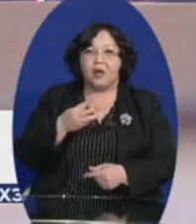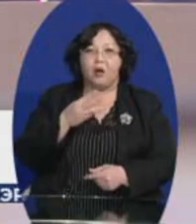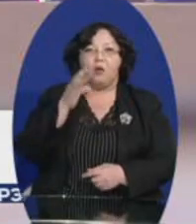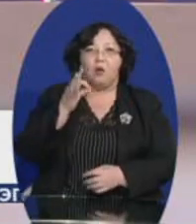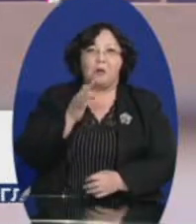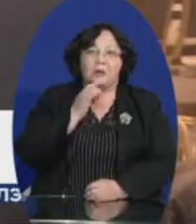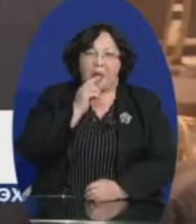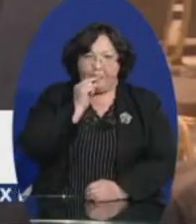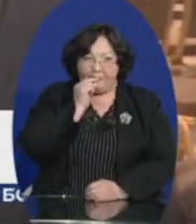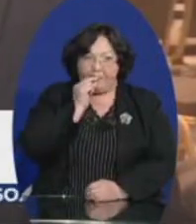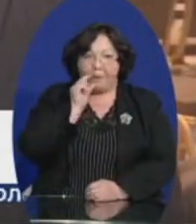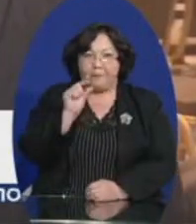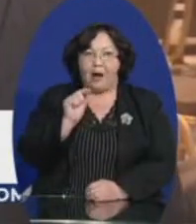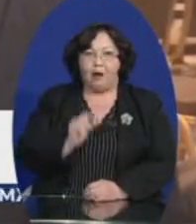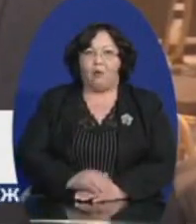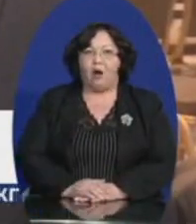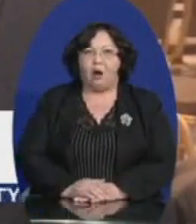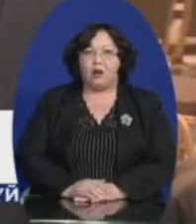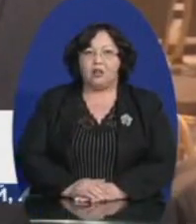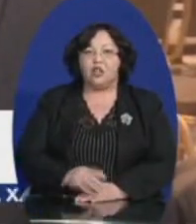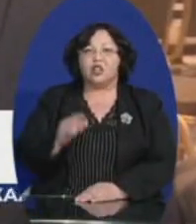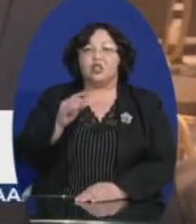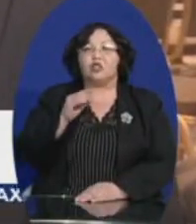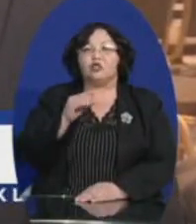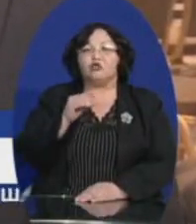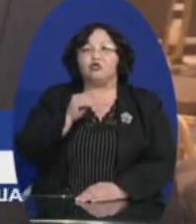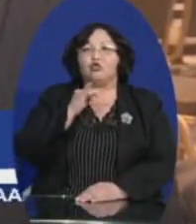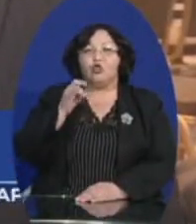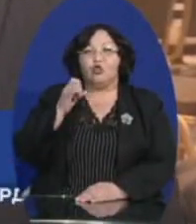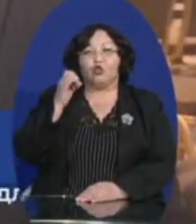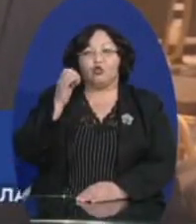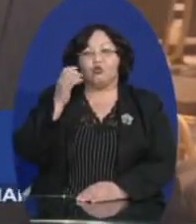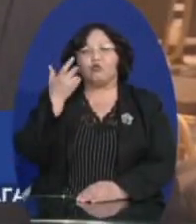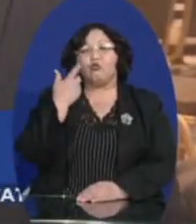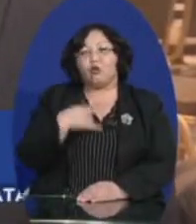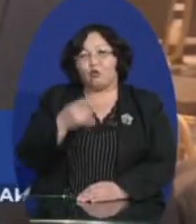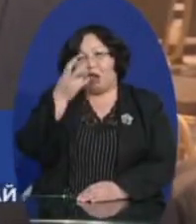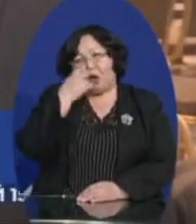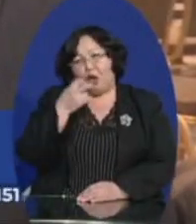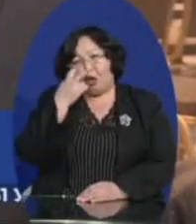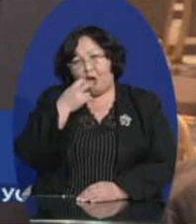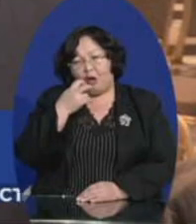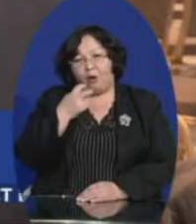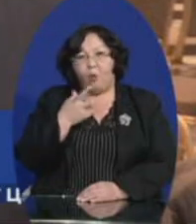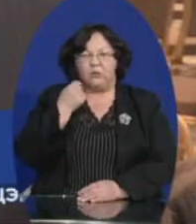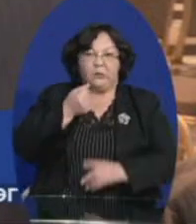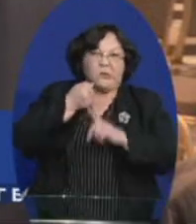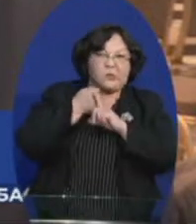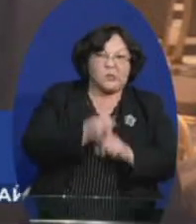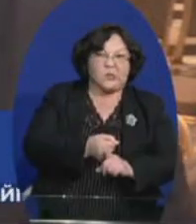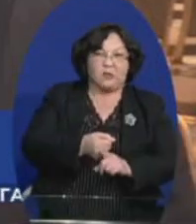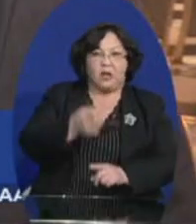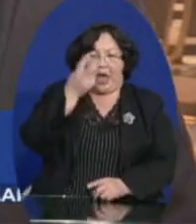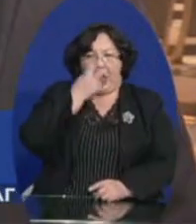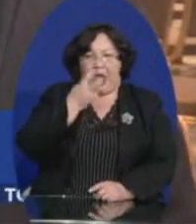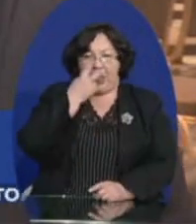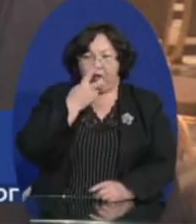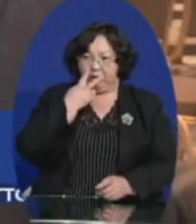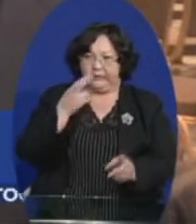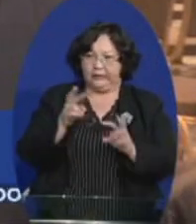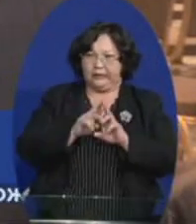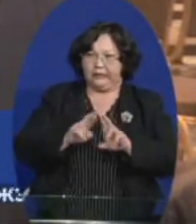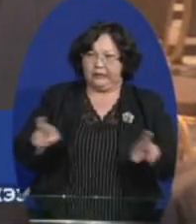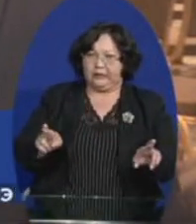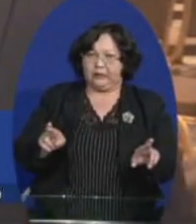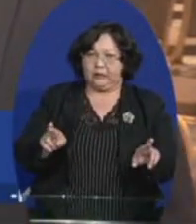байна. Энгийн хүүхэд уйлах чимээ одоо хүчрхийл дөртөө уйлж байгаа хүүхд төрийн чимээ ер нь бол ялхтахад бас их бэрхэлдэ. Ягаад